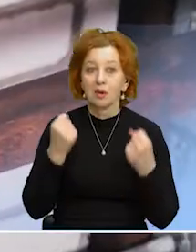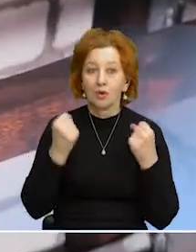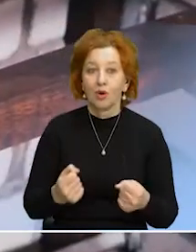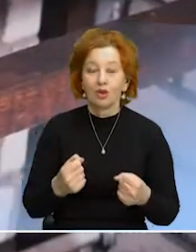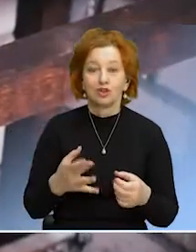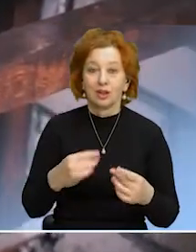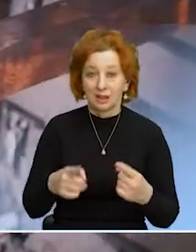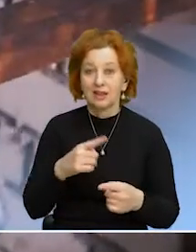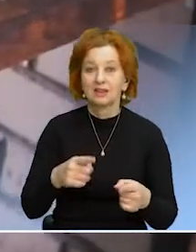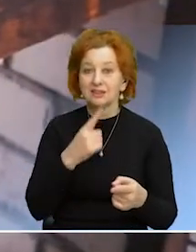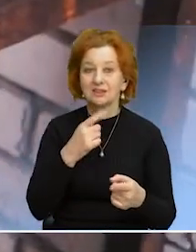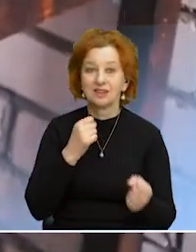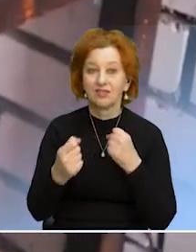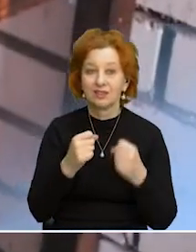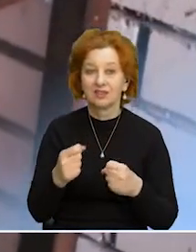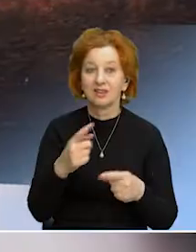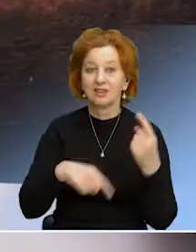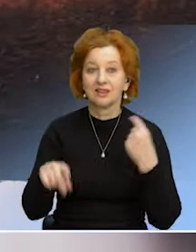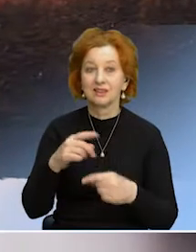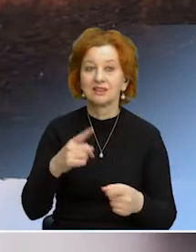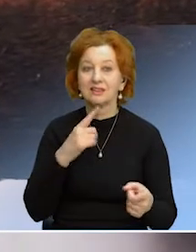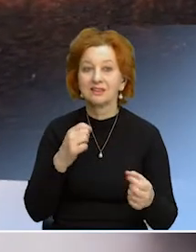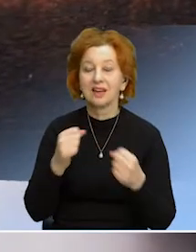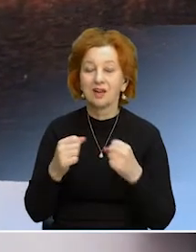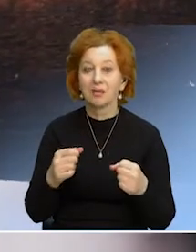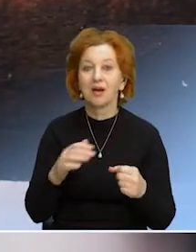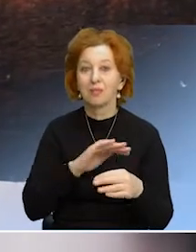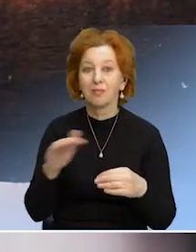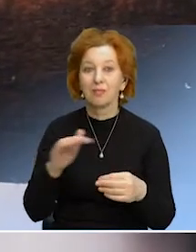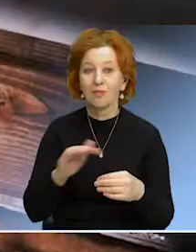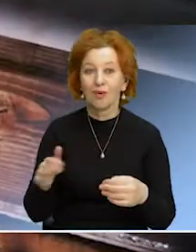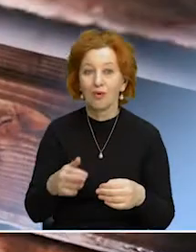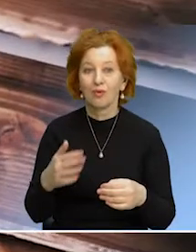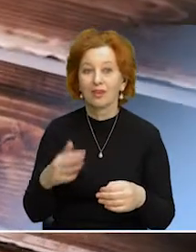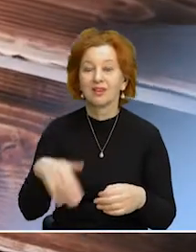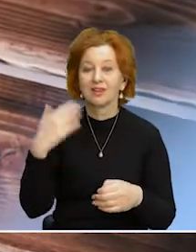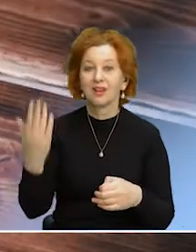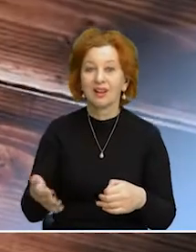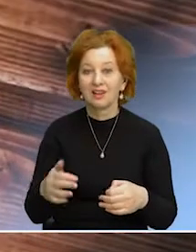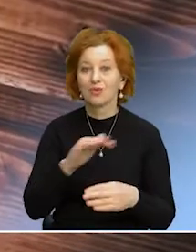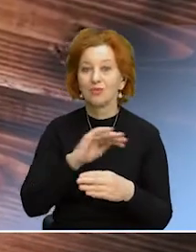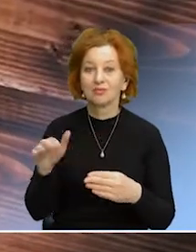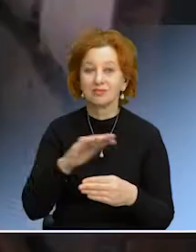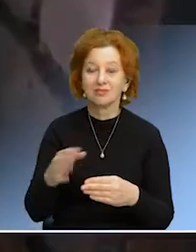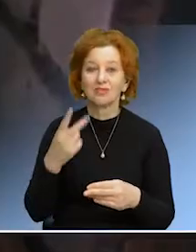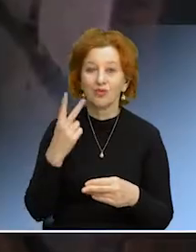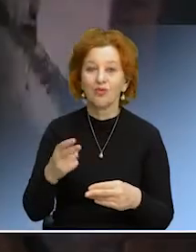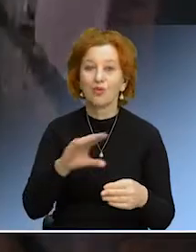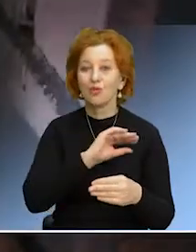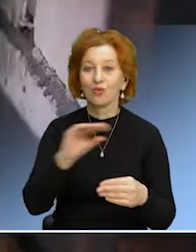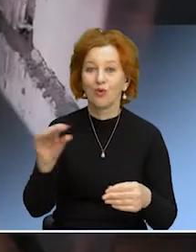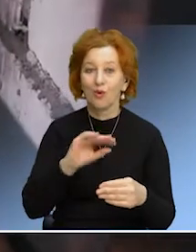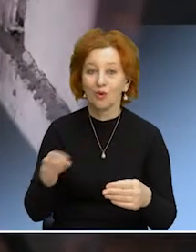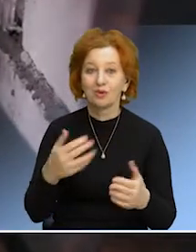чтобы конструкция была прочно зафиксирована. На каркасе закрепляем полки. Снизу делаем длинную полку для колес с помощью